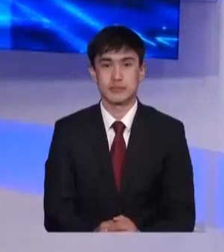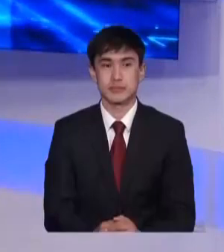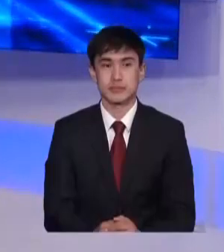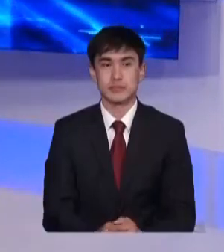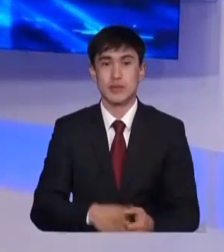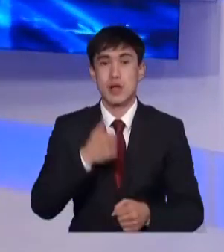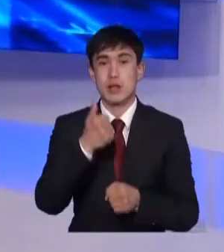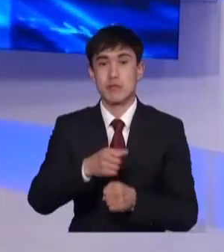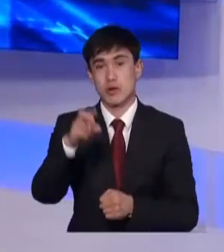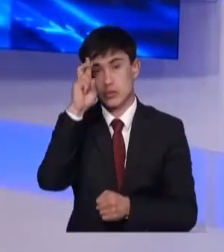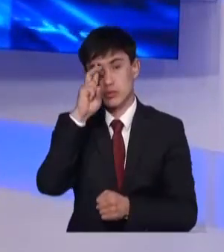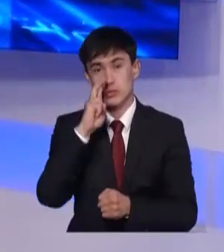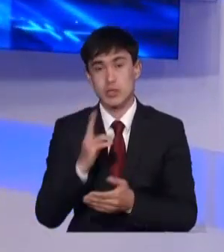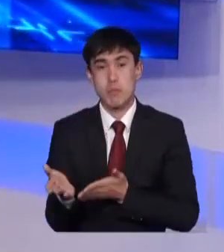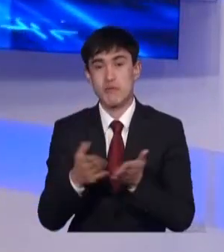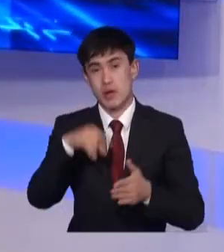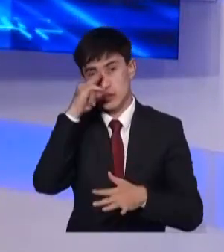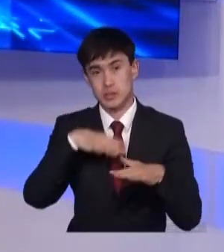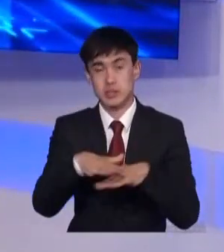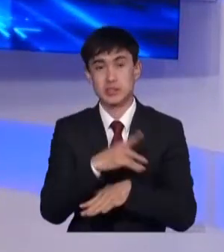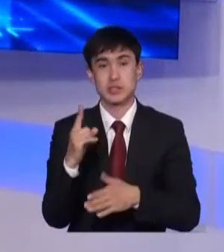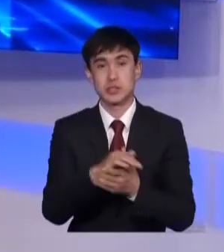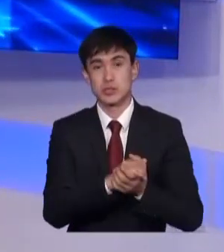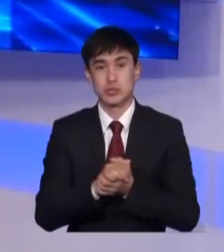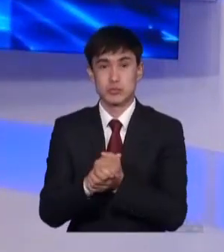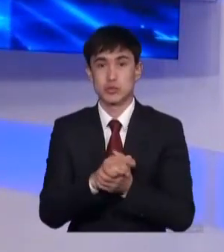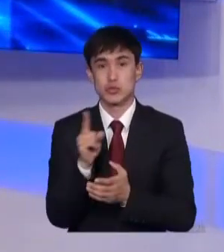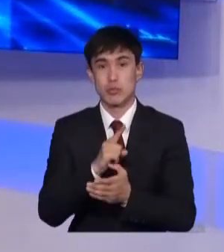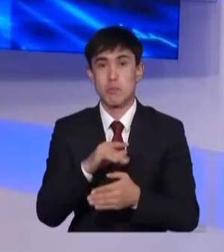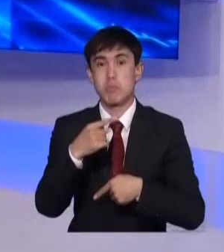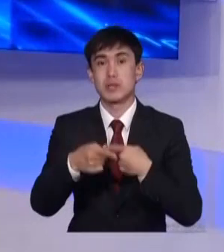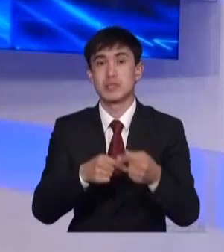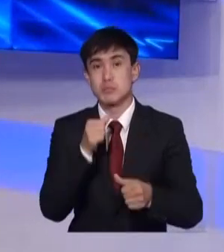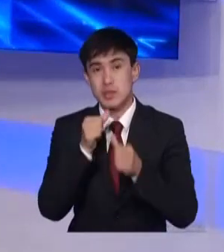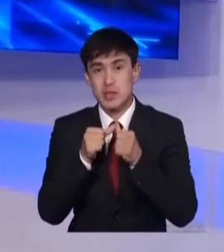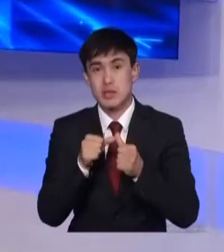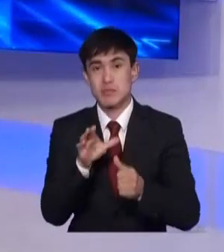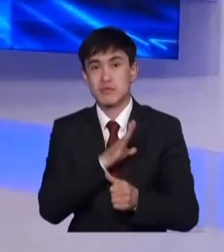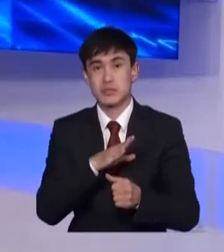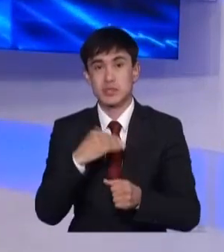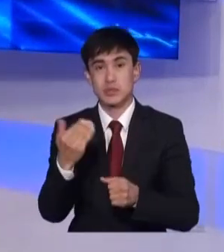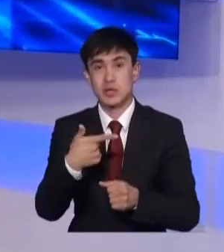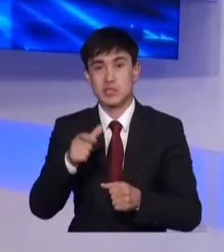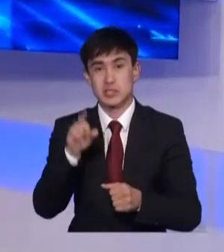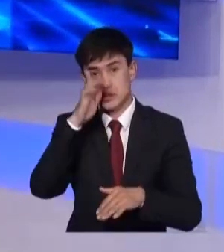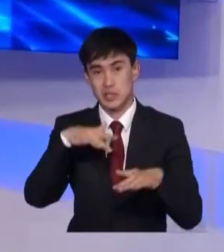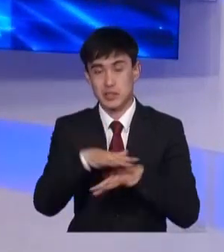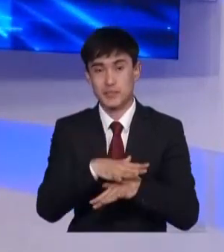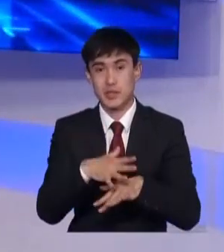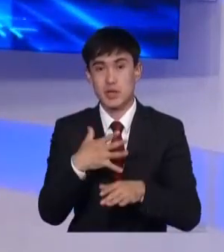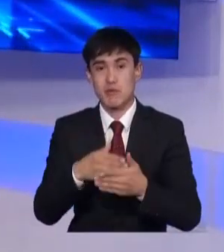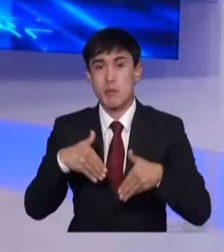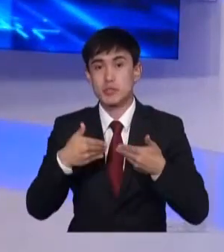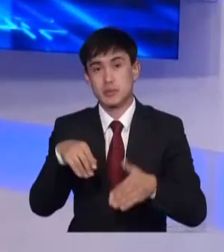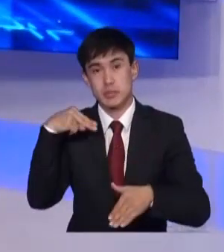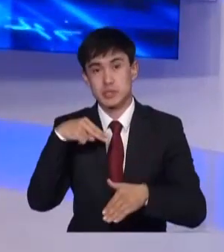прививок глава государства призвал казахстанцев к единству и сплочённости чтобы преодолеть испытания выпавшие на долю граждан страны своём